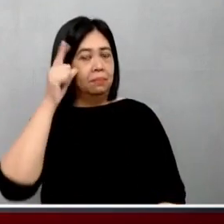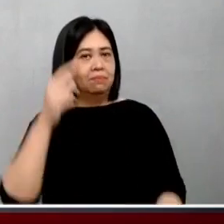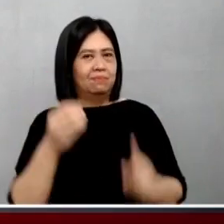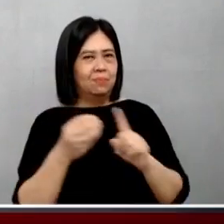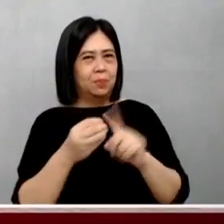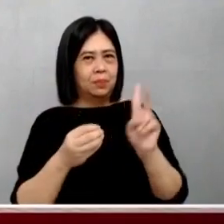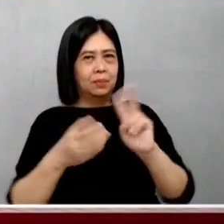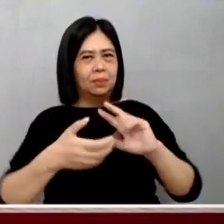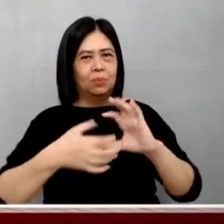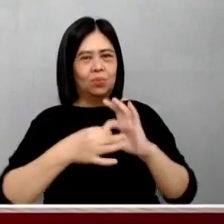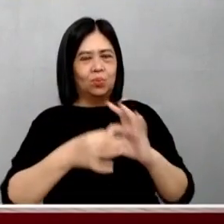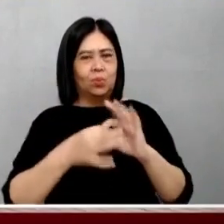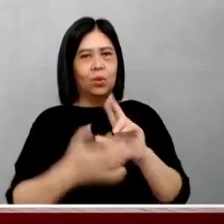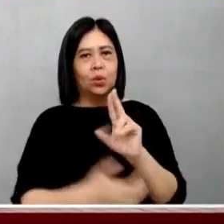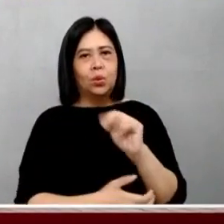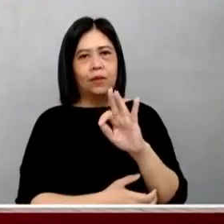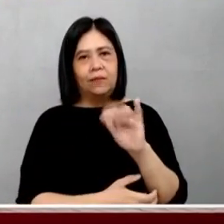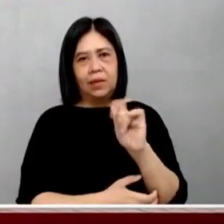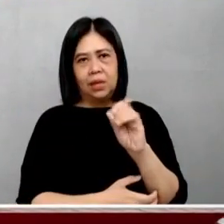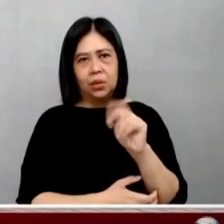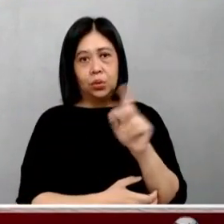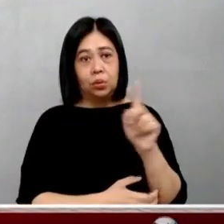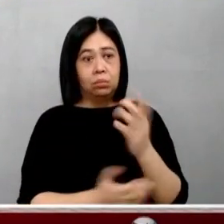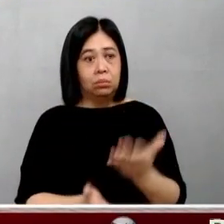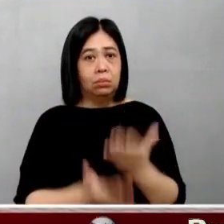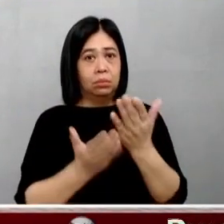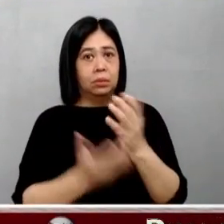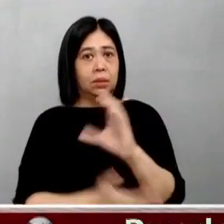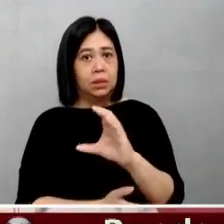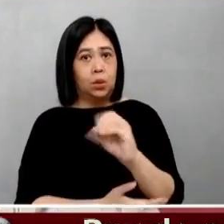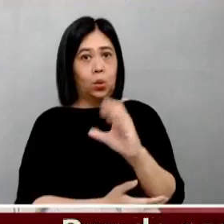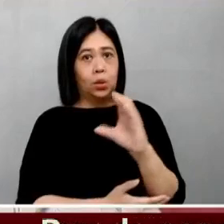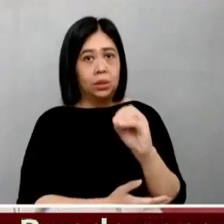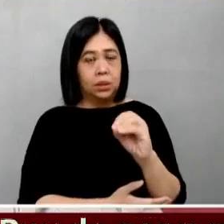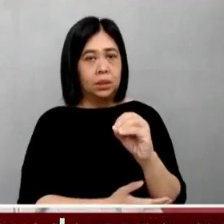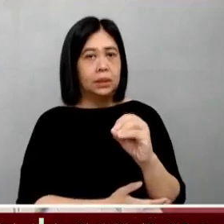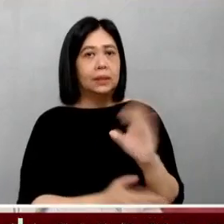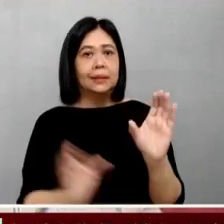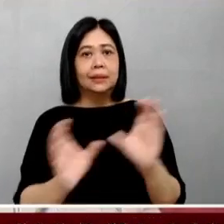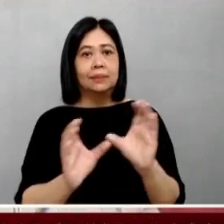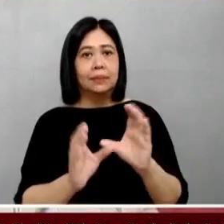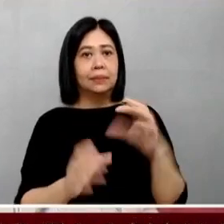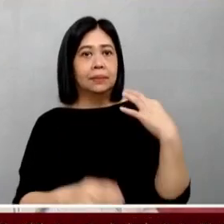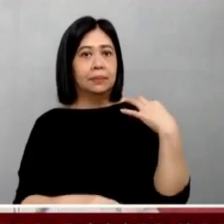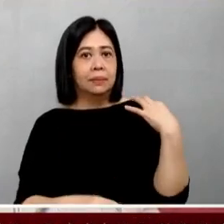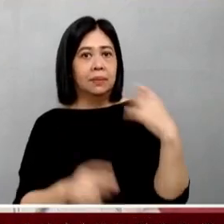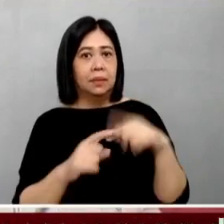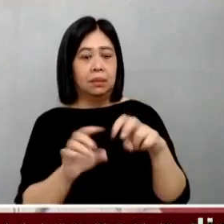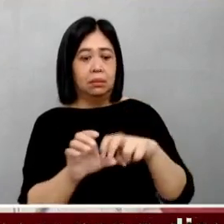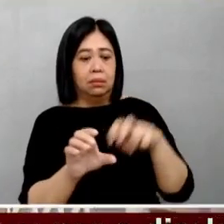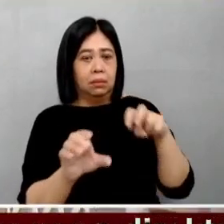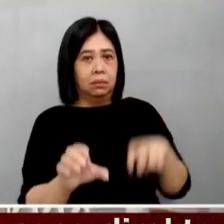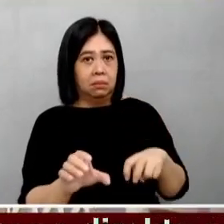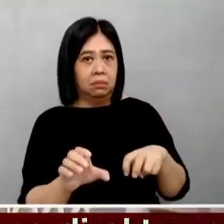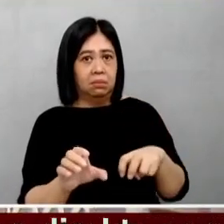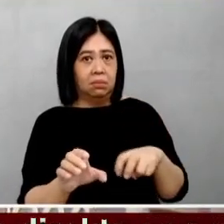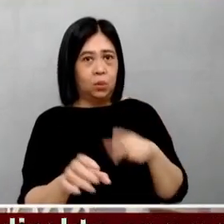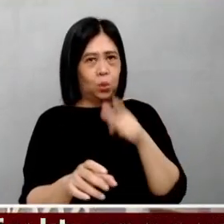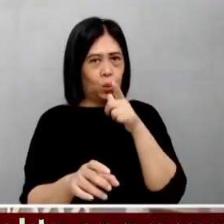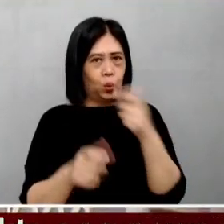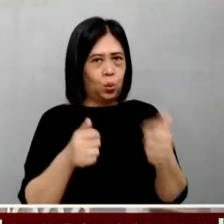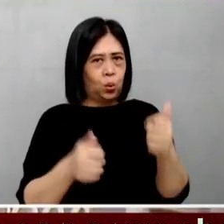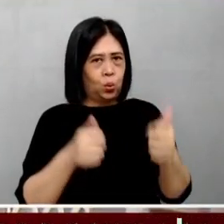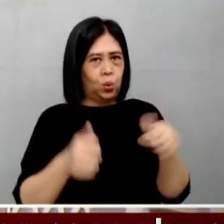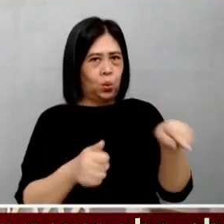unification formula na magfa-file ng Certificates of Candidacy o COC at saka umatras pabor sa kung sino sa kanila